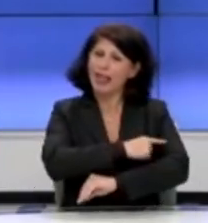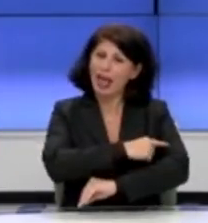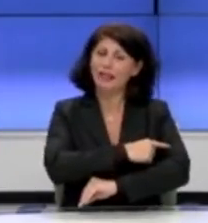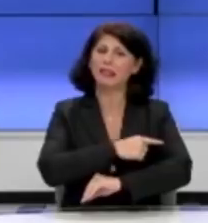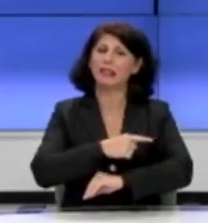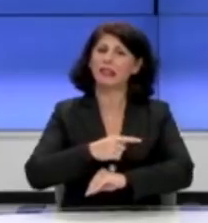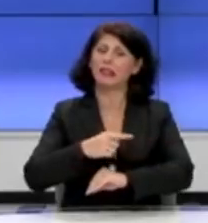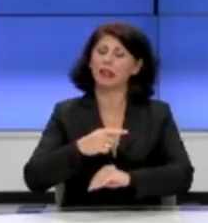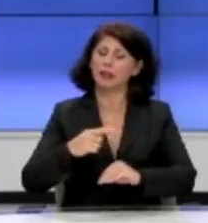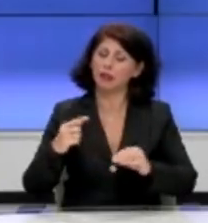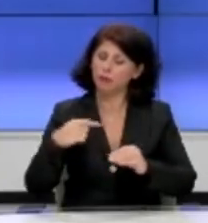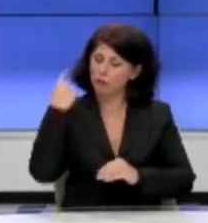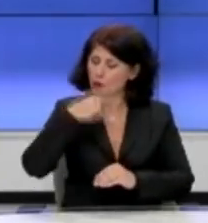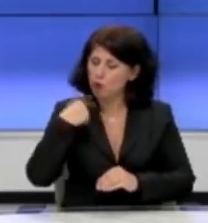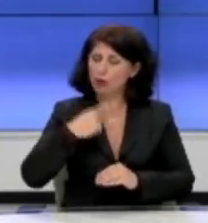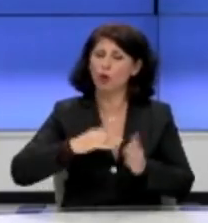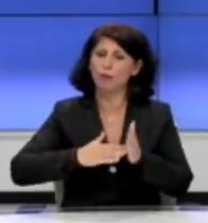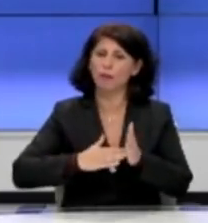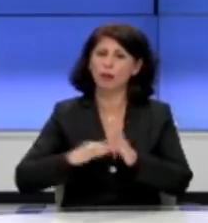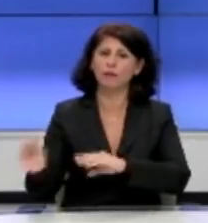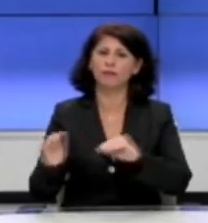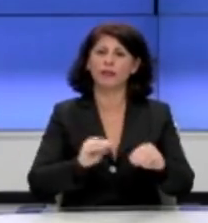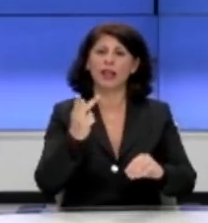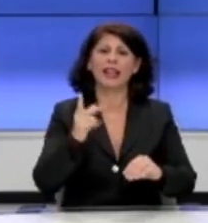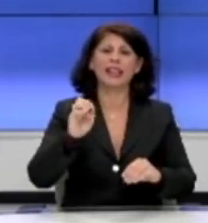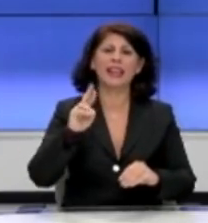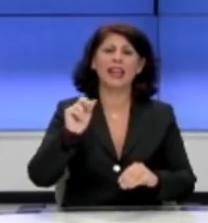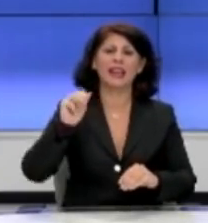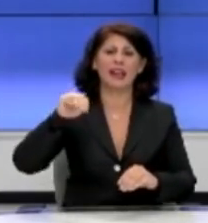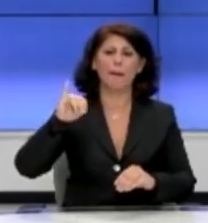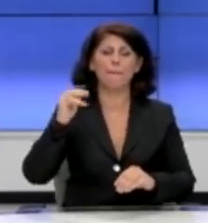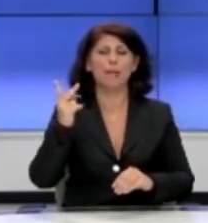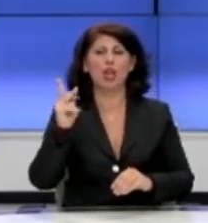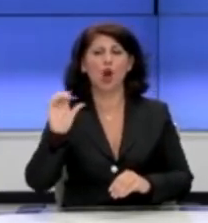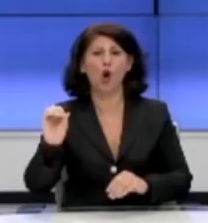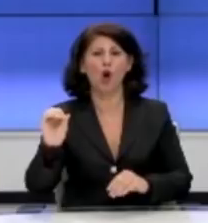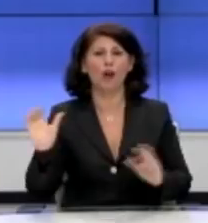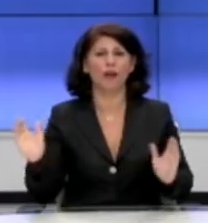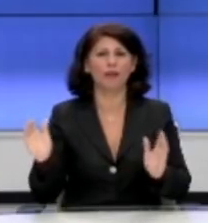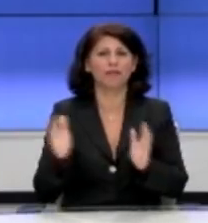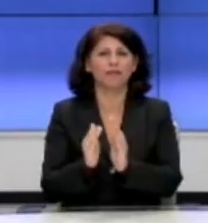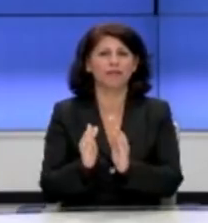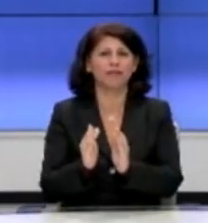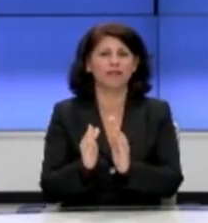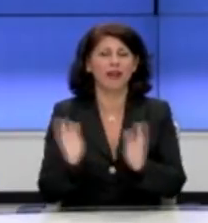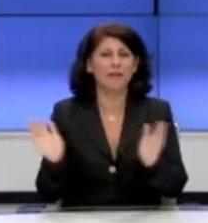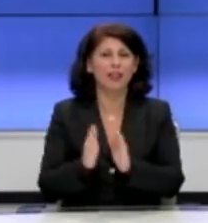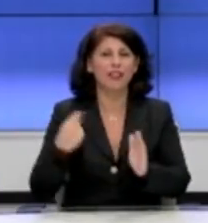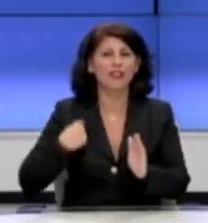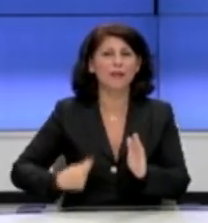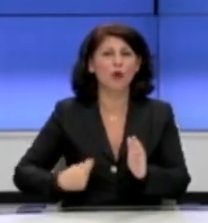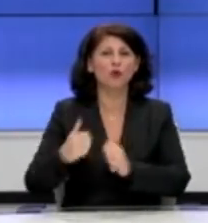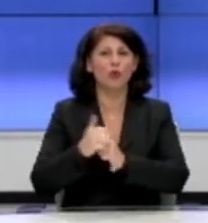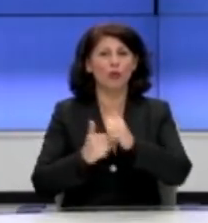γιατροί και το υπόλοιπο υγειονομικό προσωπικό, στον Κεραμικό. Να πώς συρρυκνώνονται δημόσιες δομές